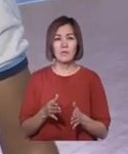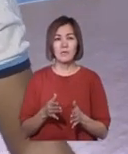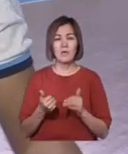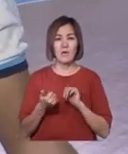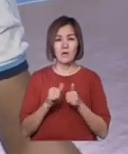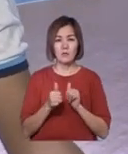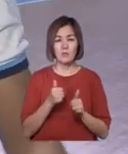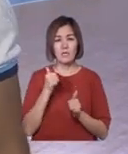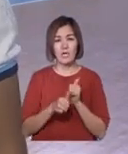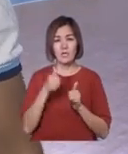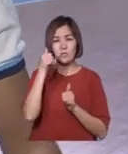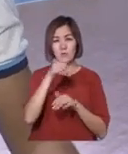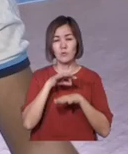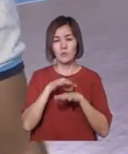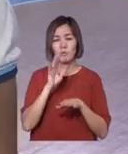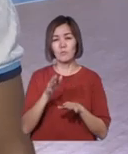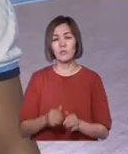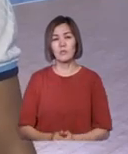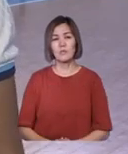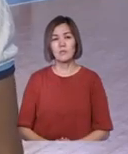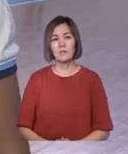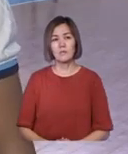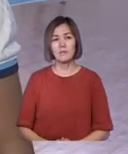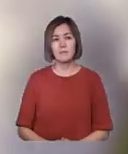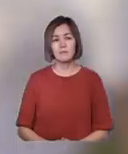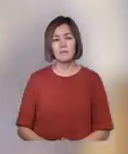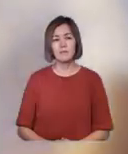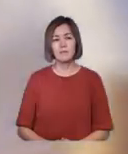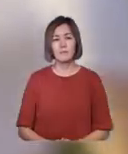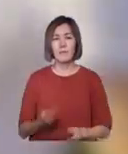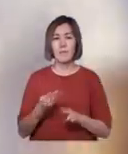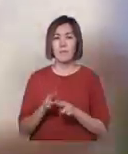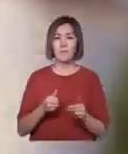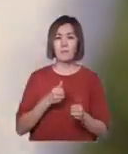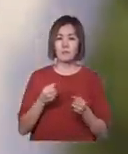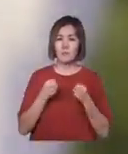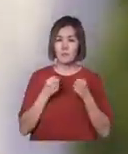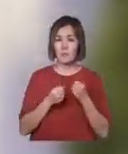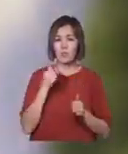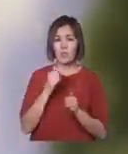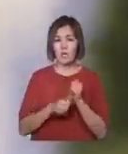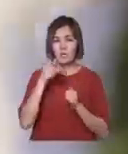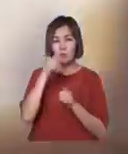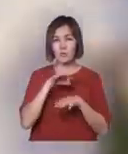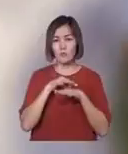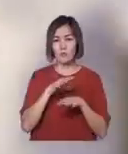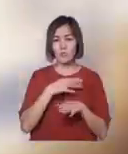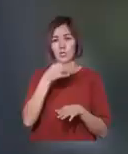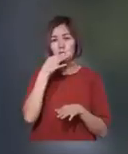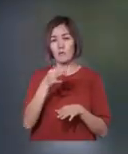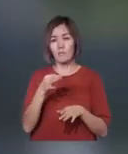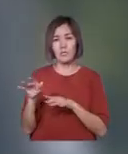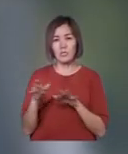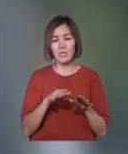ауыспалы жылда өтетін болады. Алла берсе, жылда өтетін боламыз. Бұл спорттық жарыс енді жыл сайын ұйымдастырылмақ. Жауаптылар шара